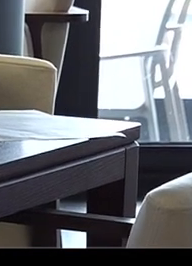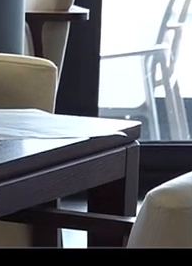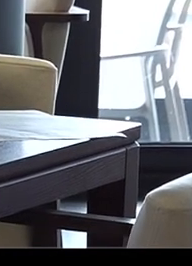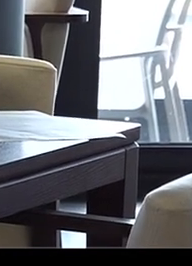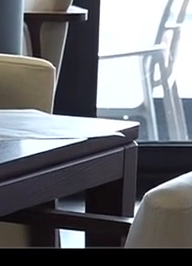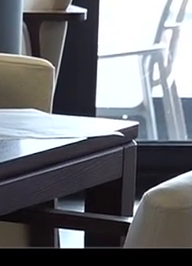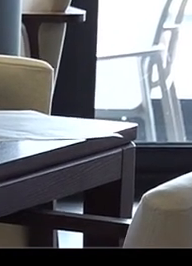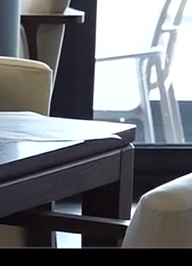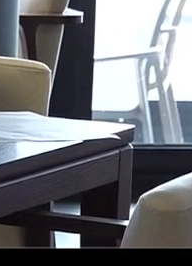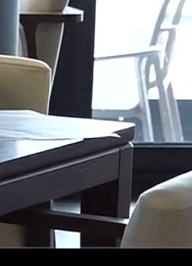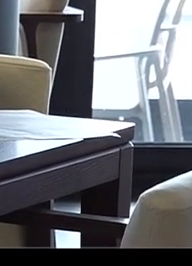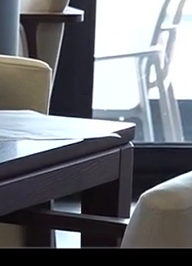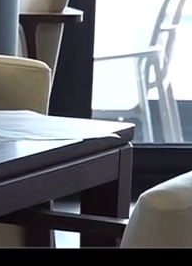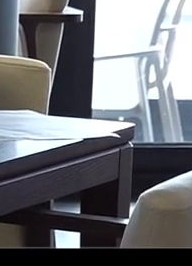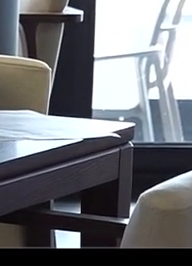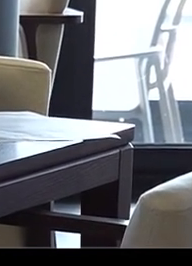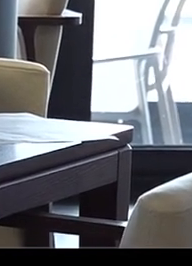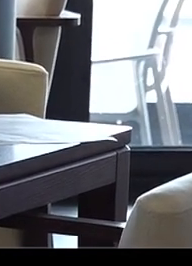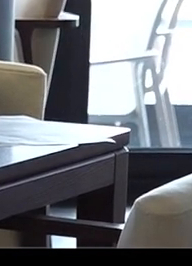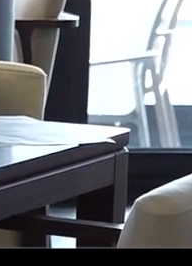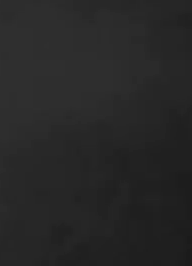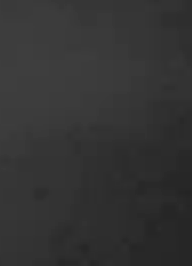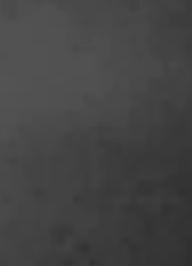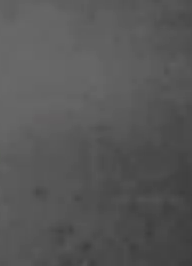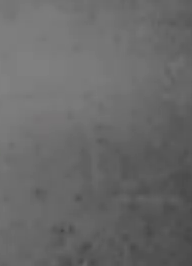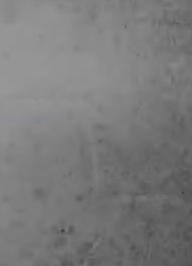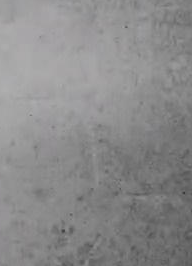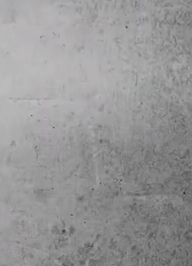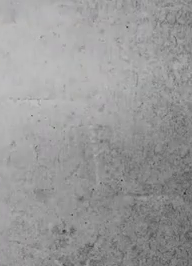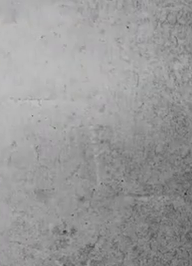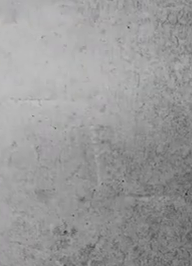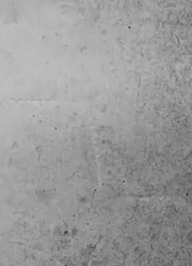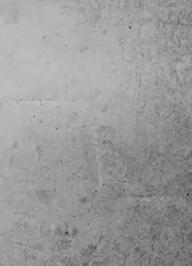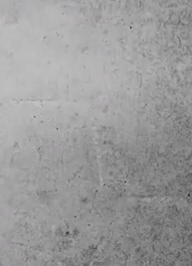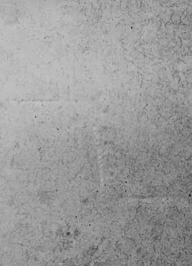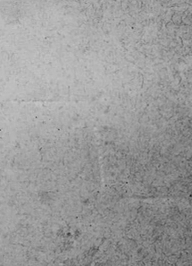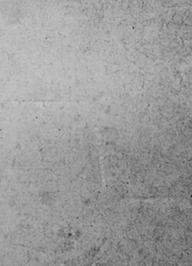항상 긴장을 해가지고 내가 하는 게 낫다고.